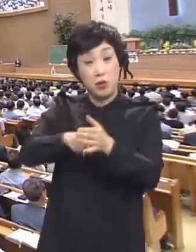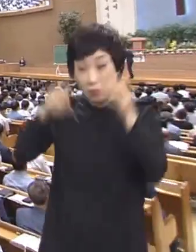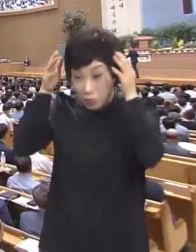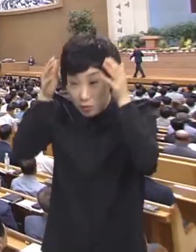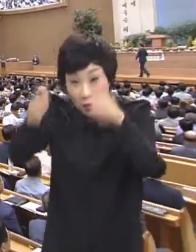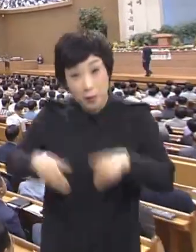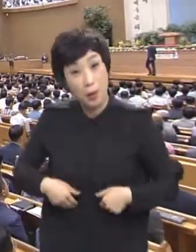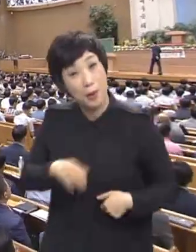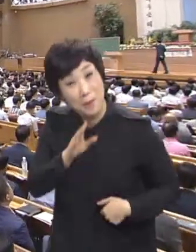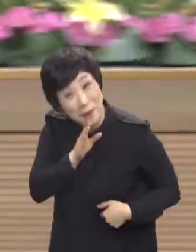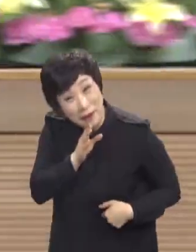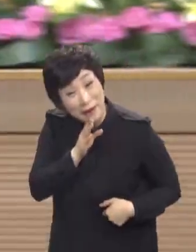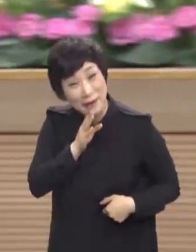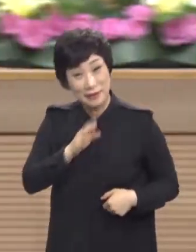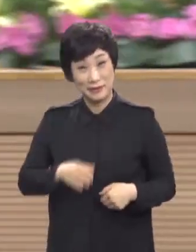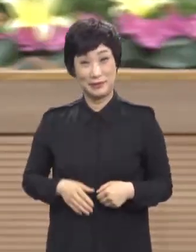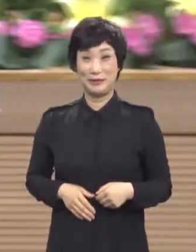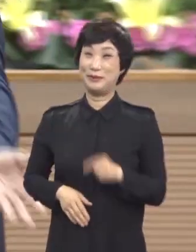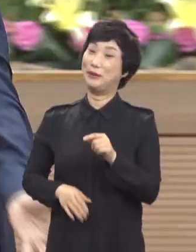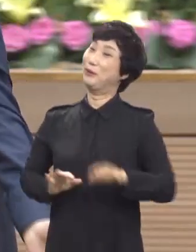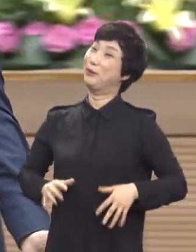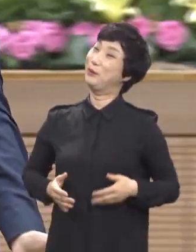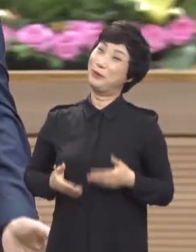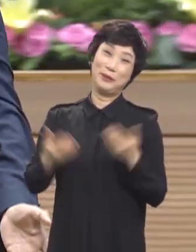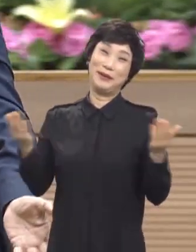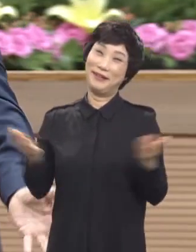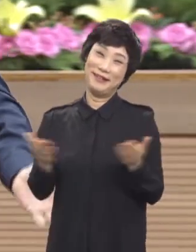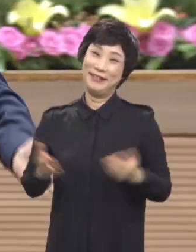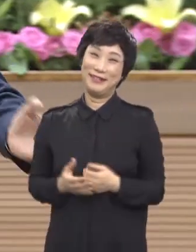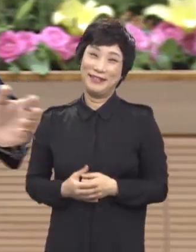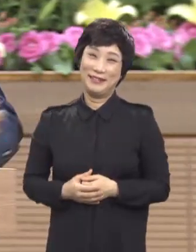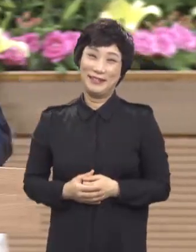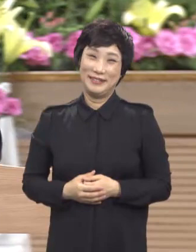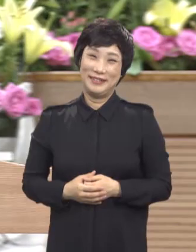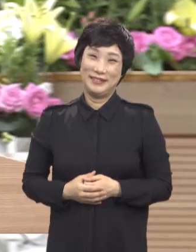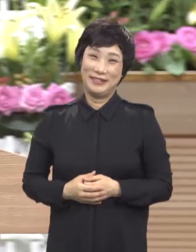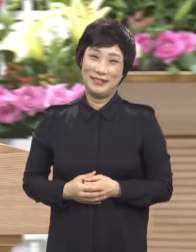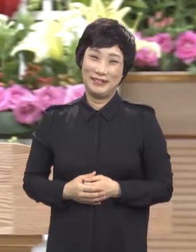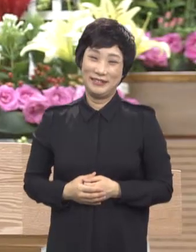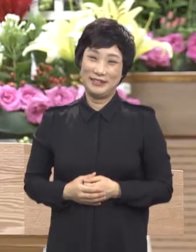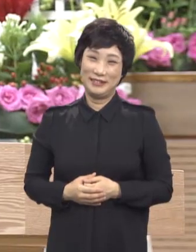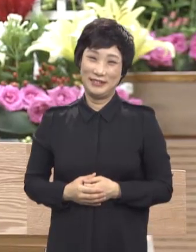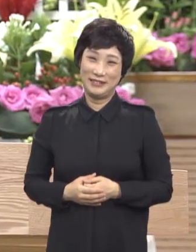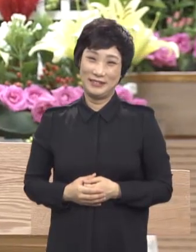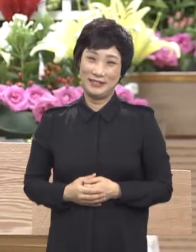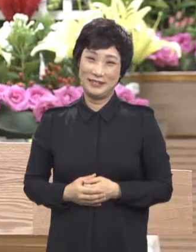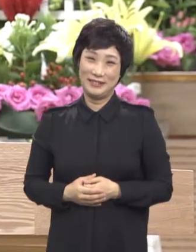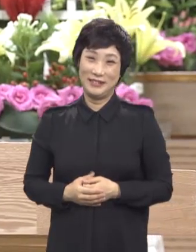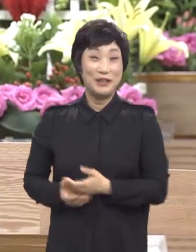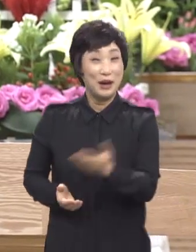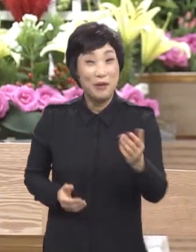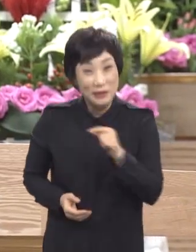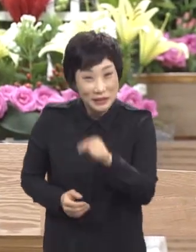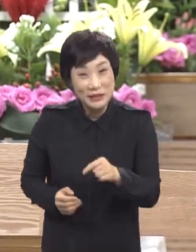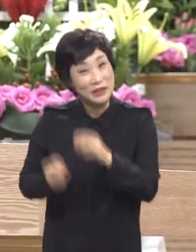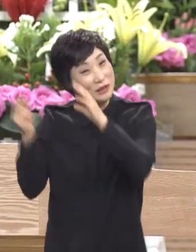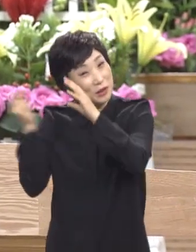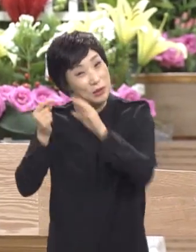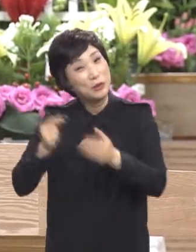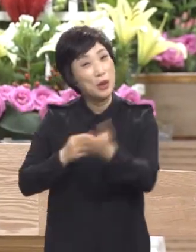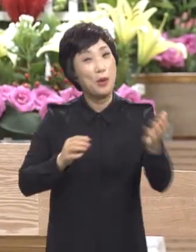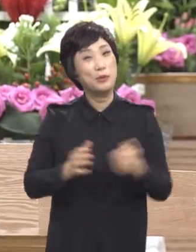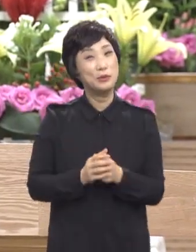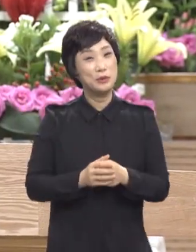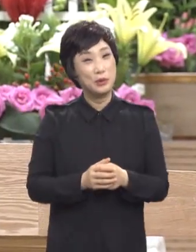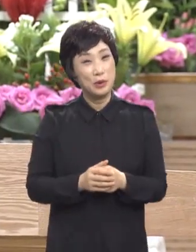말입니다. 참 흥분되는 사건이죠. 예, 정말로 이런 소식이 지구상에